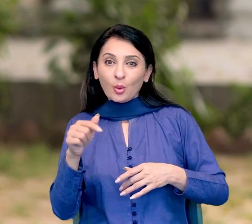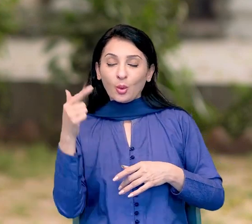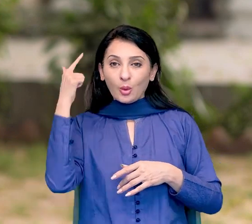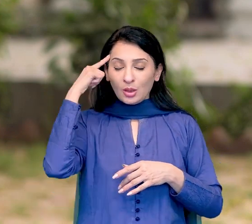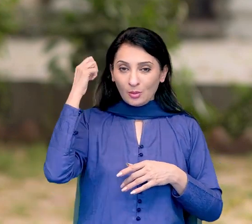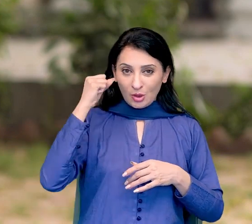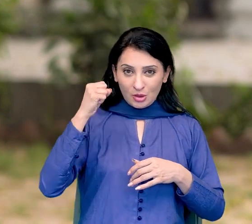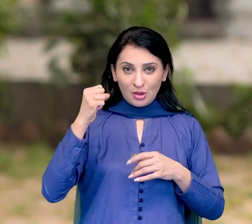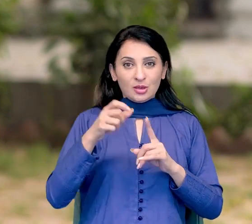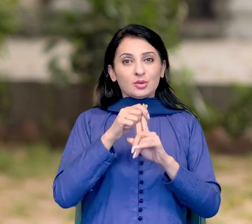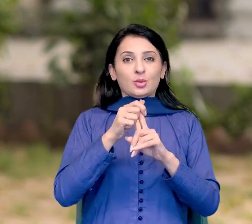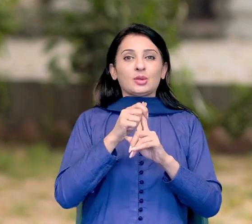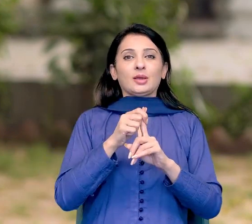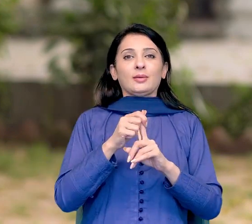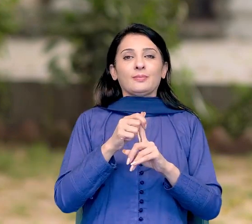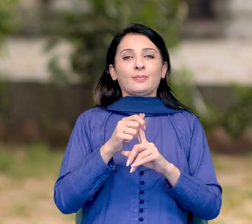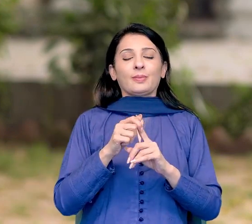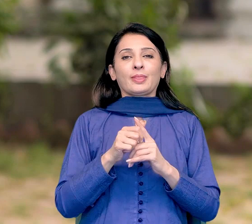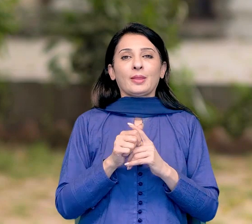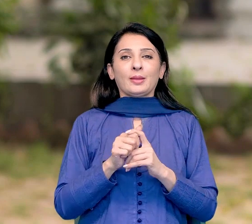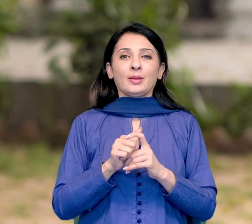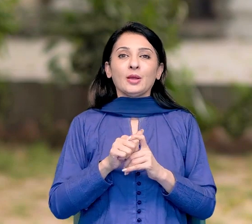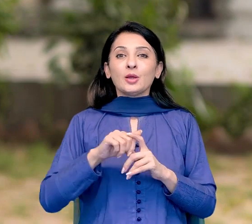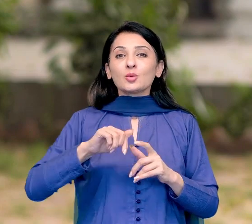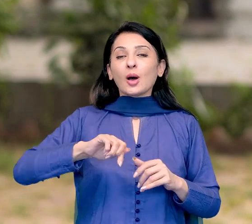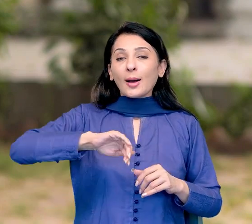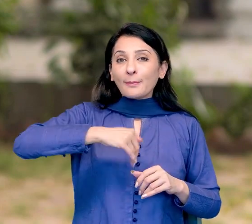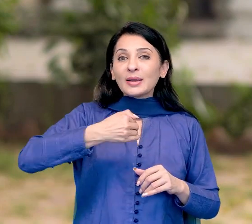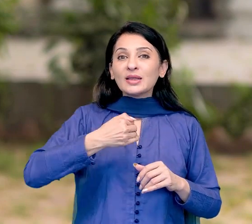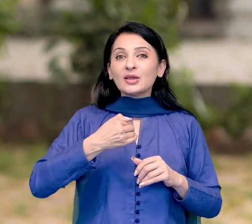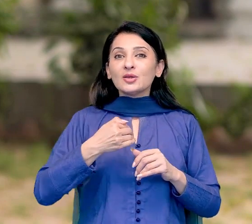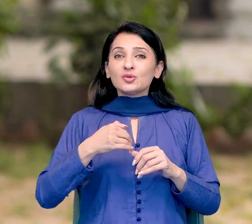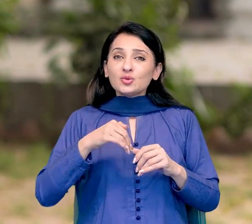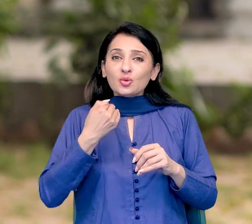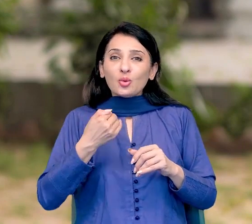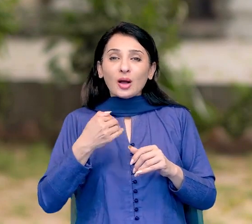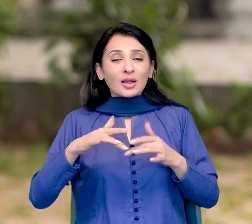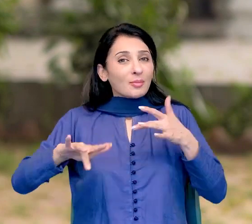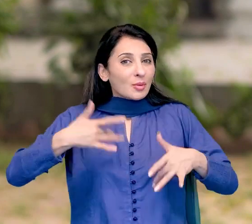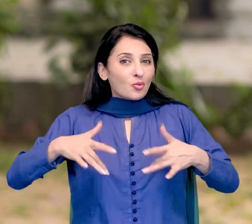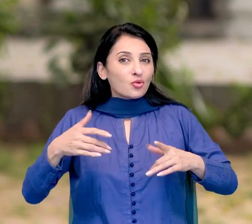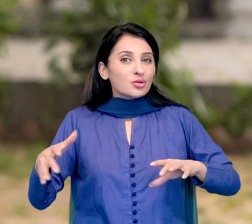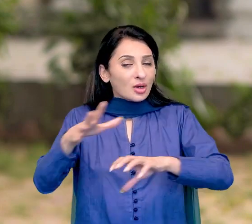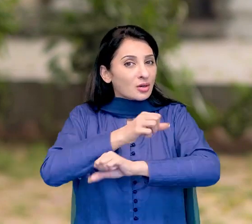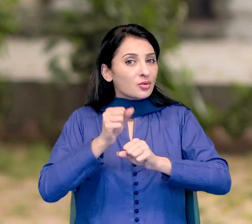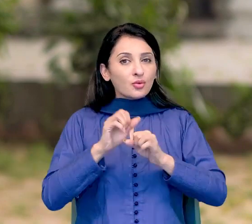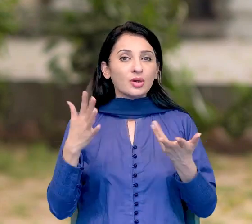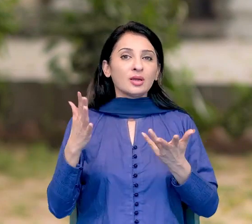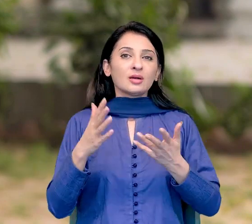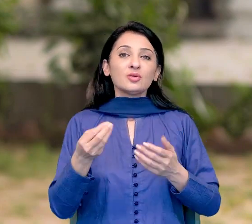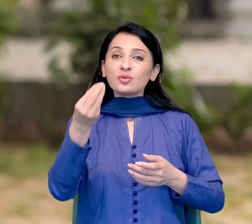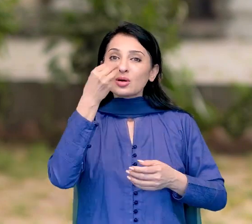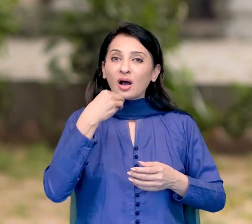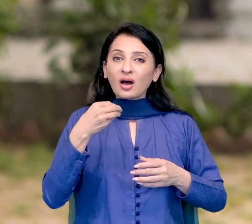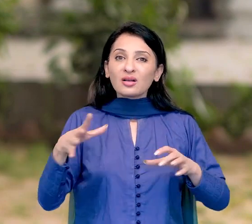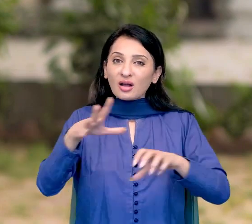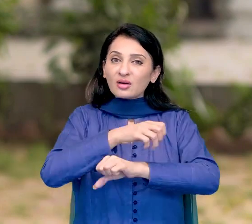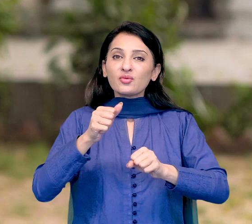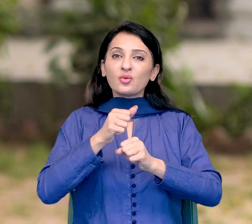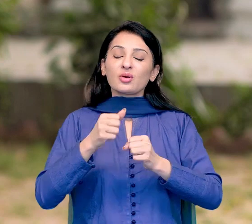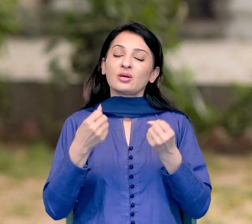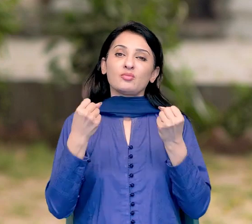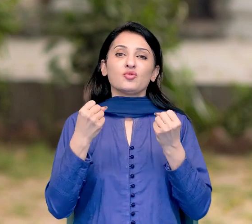اگر آپ emotional factors کو recognize نہیں کرتے تو آپ کو فزیکل اپنا فوڈ انٹیک کو ریگولیٹ کرنا بڑا مشکل ہو جاتا ہے.